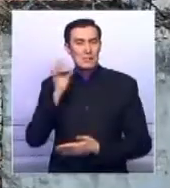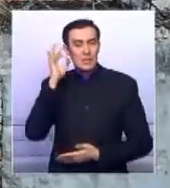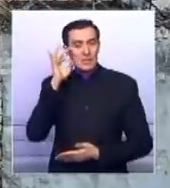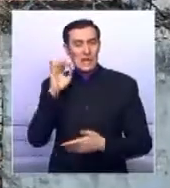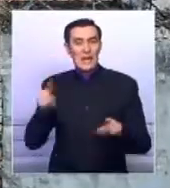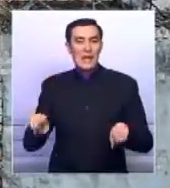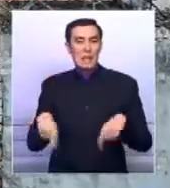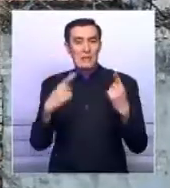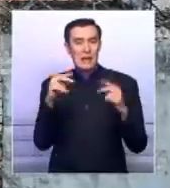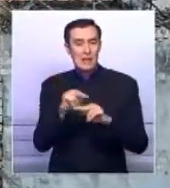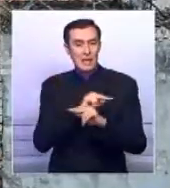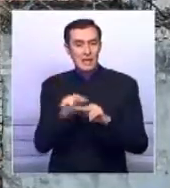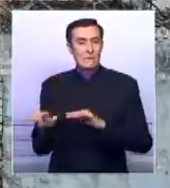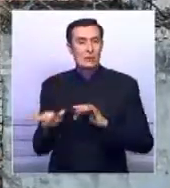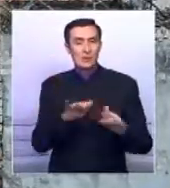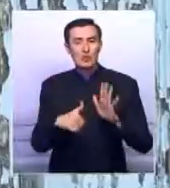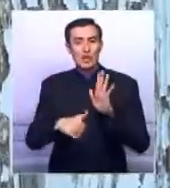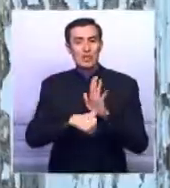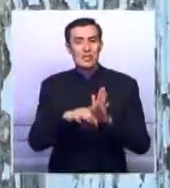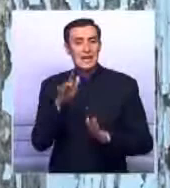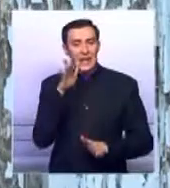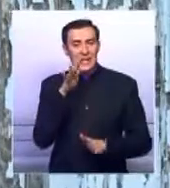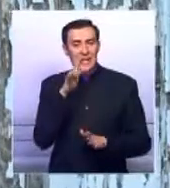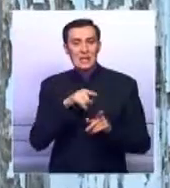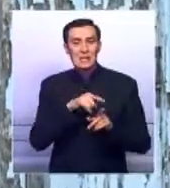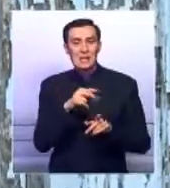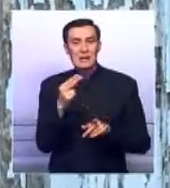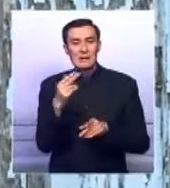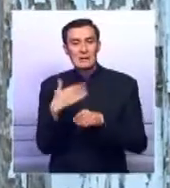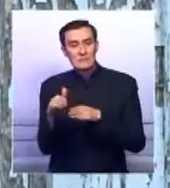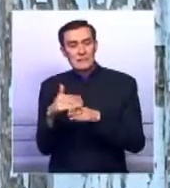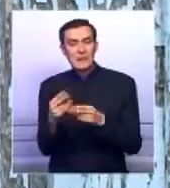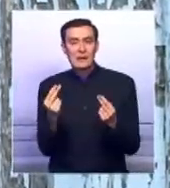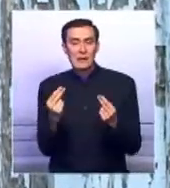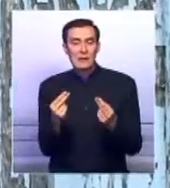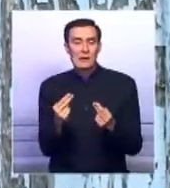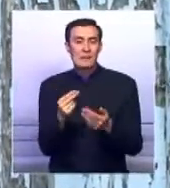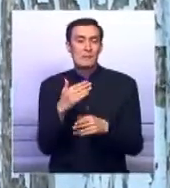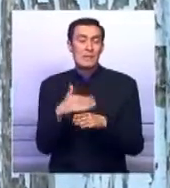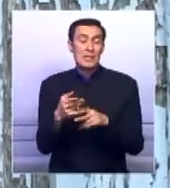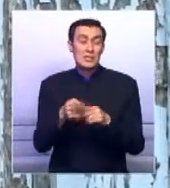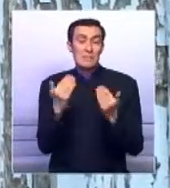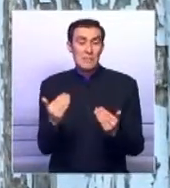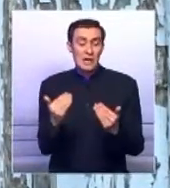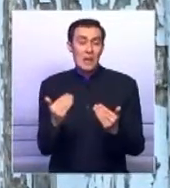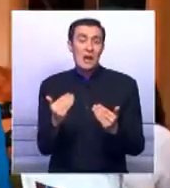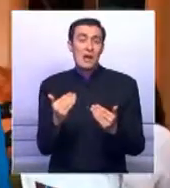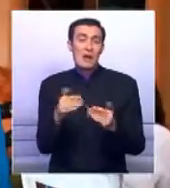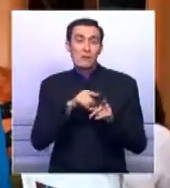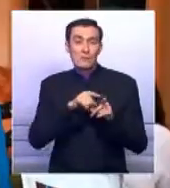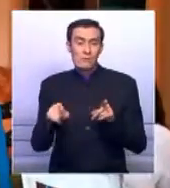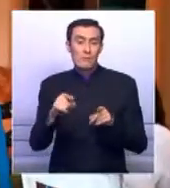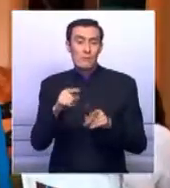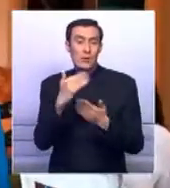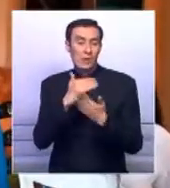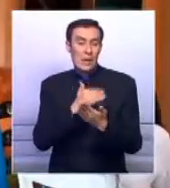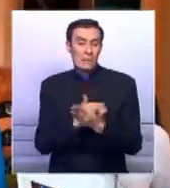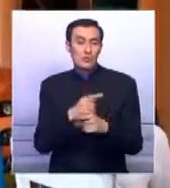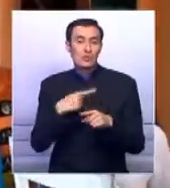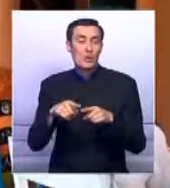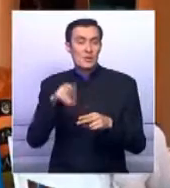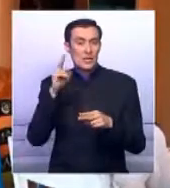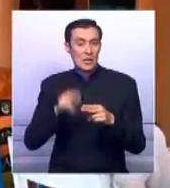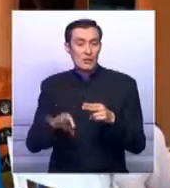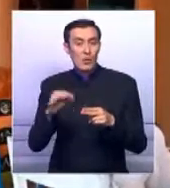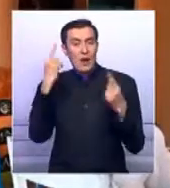психологической реабилитации функционирует уже 6 лет за счет кратковременных денежных грантов. И вот сейчас срок очередного из них подходит к концу.